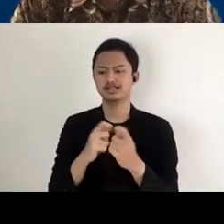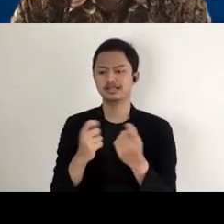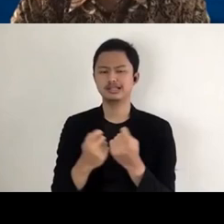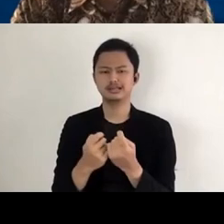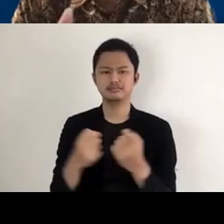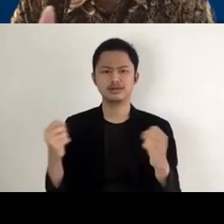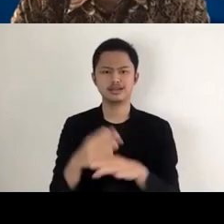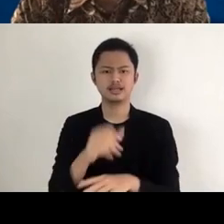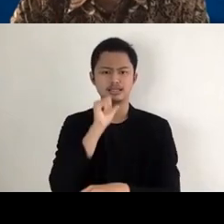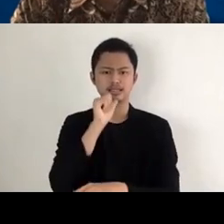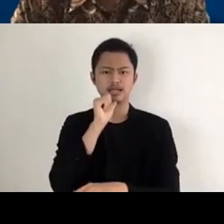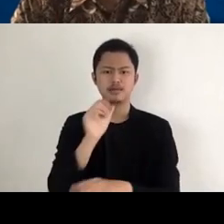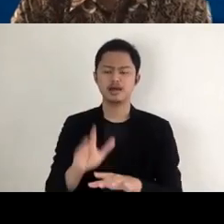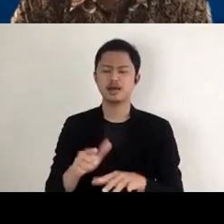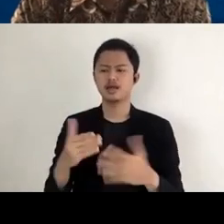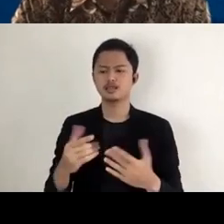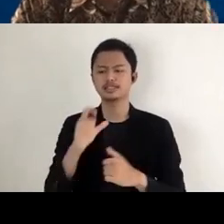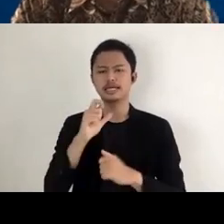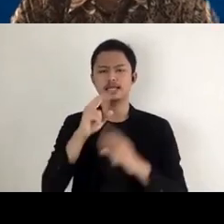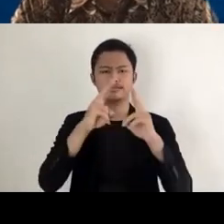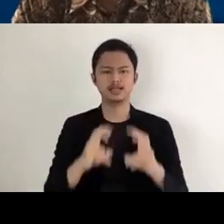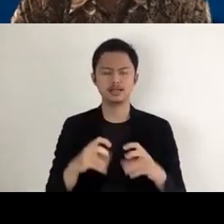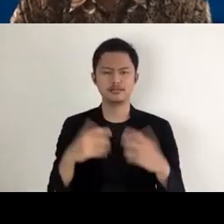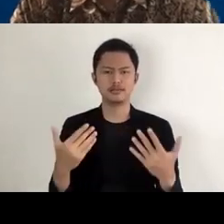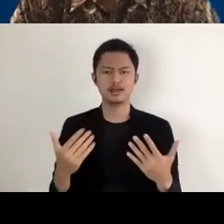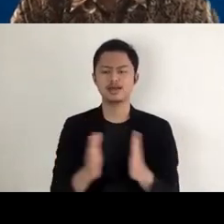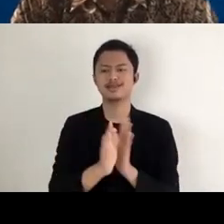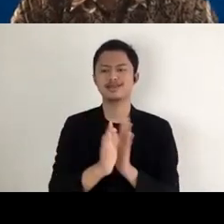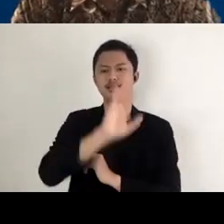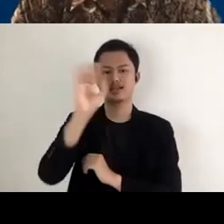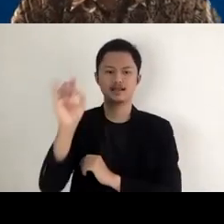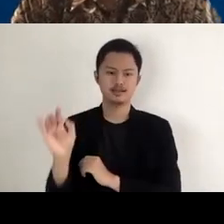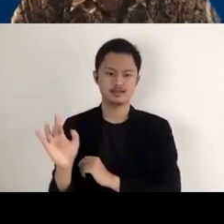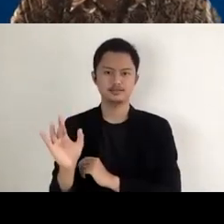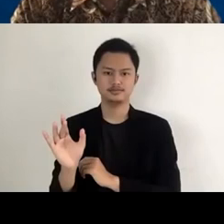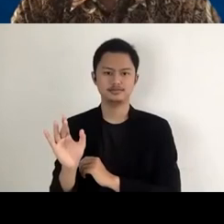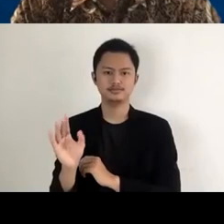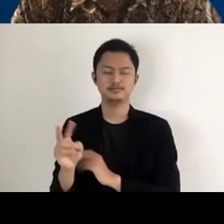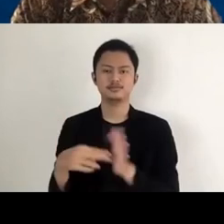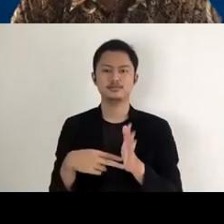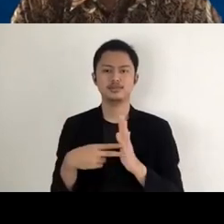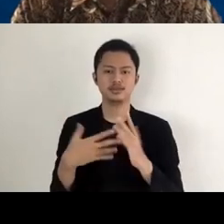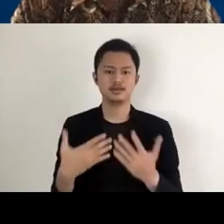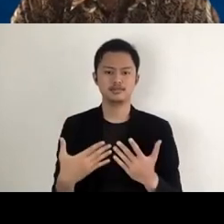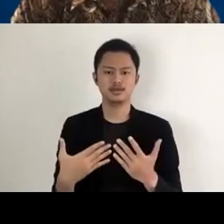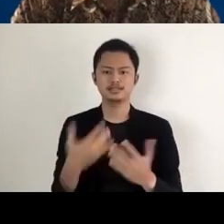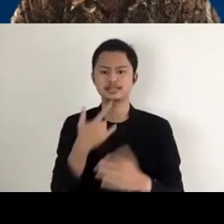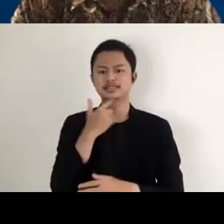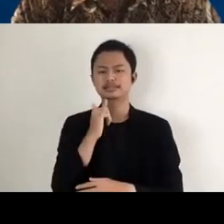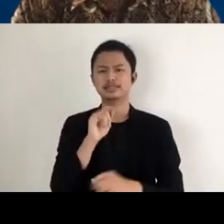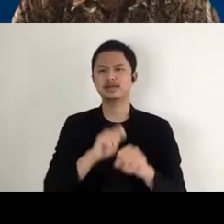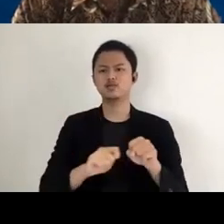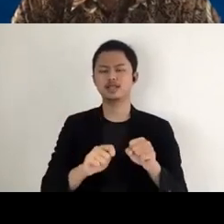pelaksananya bagaimana metodologi penelitiannya dan sebagainya ini membuat